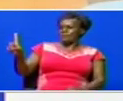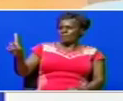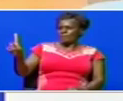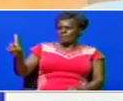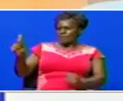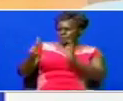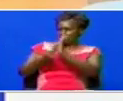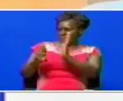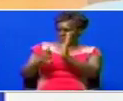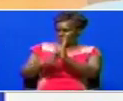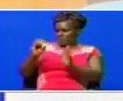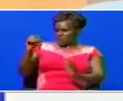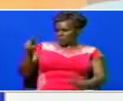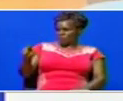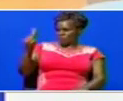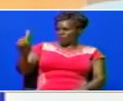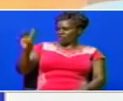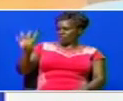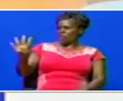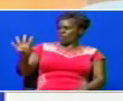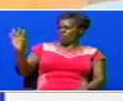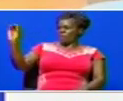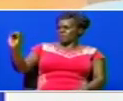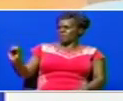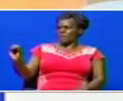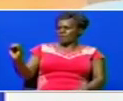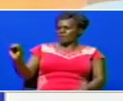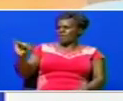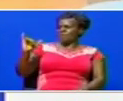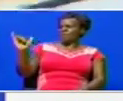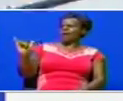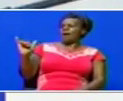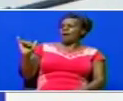751, representing 0.14%. Joseph Nyaga,